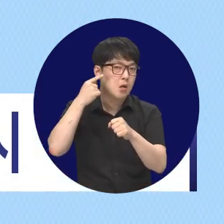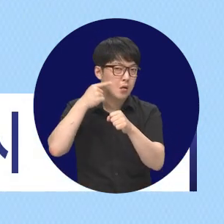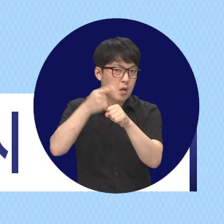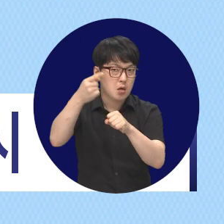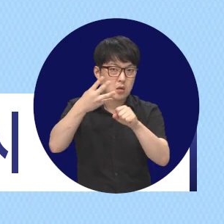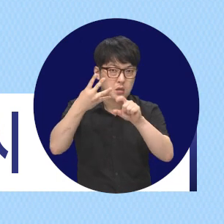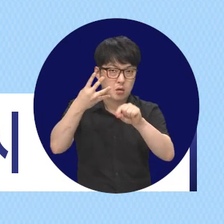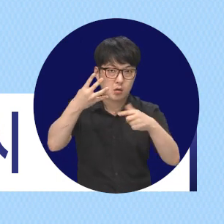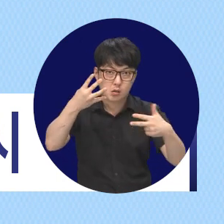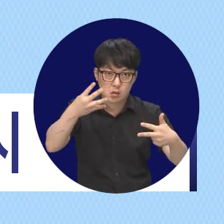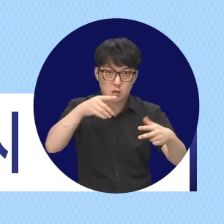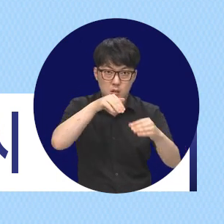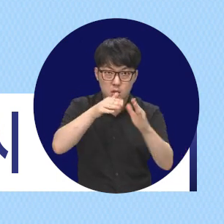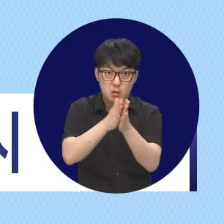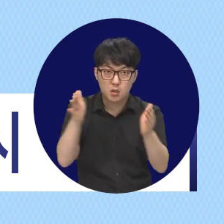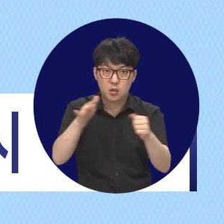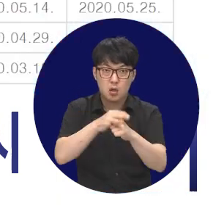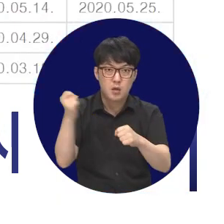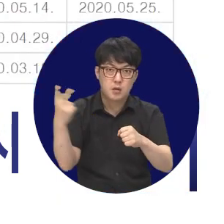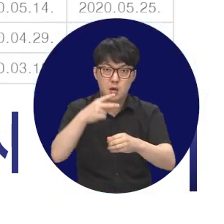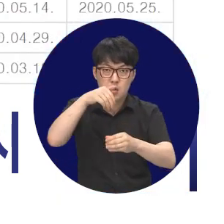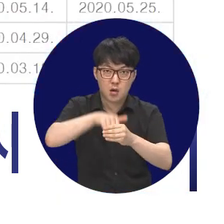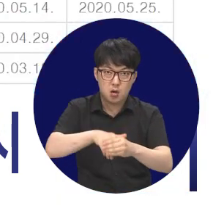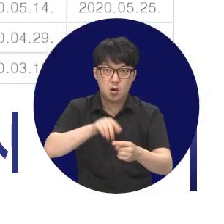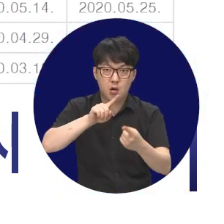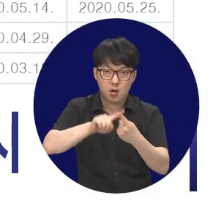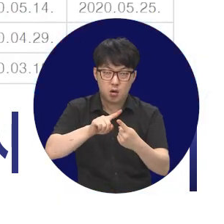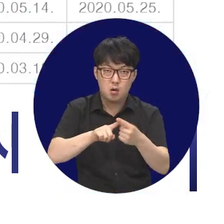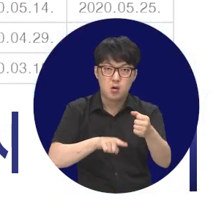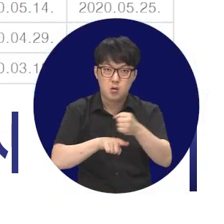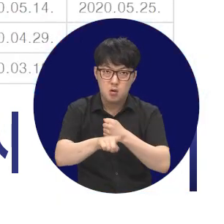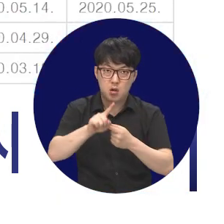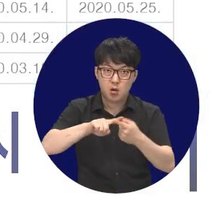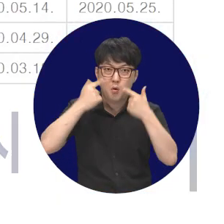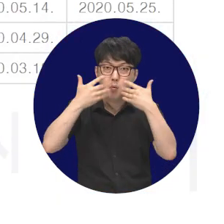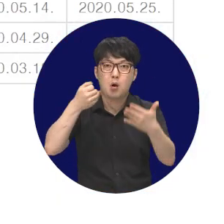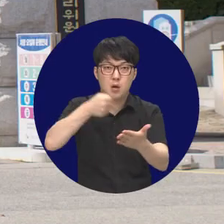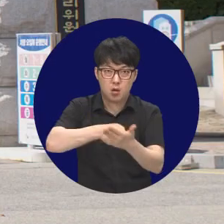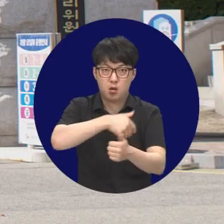실시 예정인 재보궐선거 실시 사유 확정 현황 등도 찾아볼 수 있습니다.